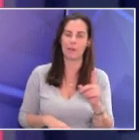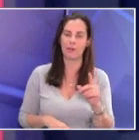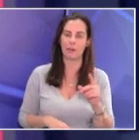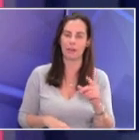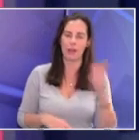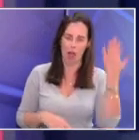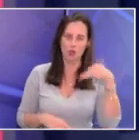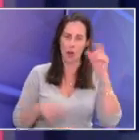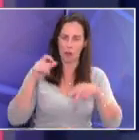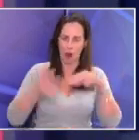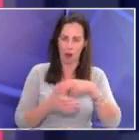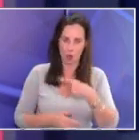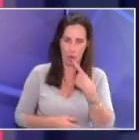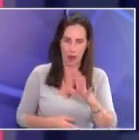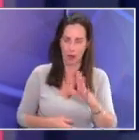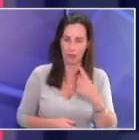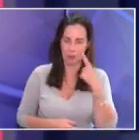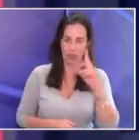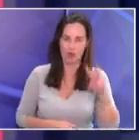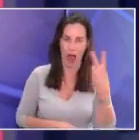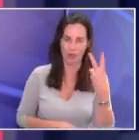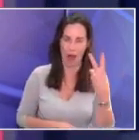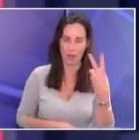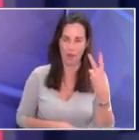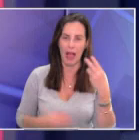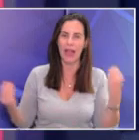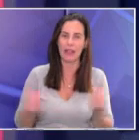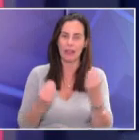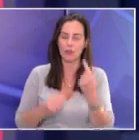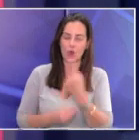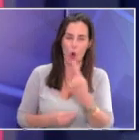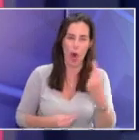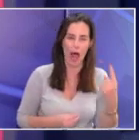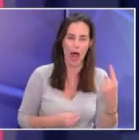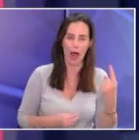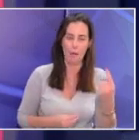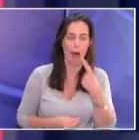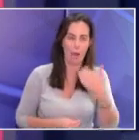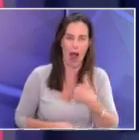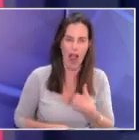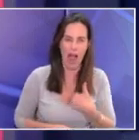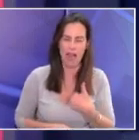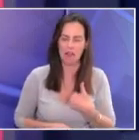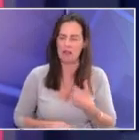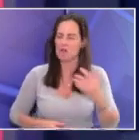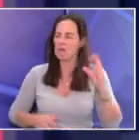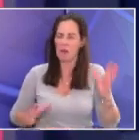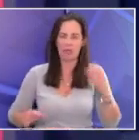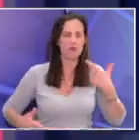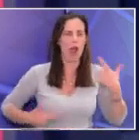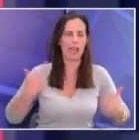ועדו שם אנשים, ואני אומרת לך, אם אתה תיקח את השעתיים, על הדברים שכל אחד מהם יטיח בי, מתוך